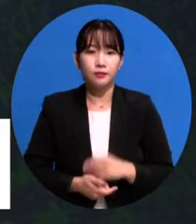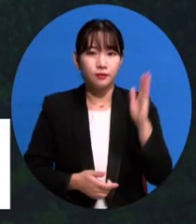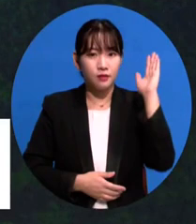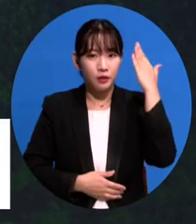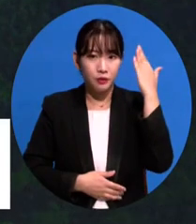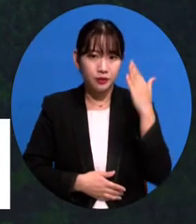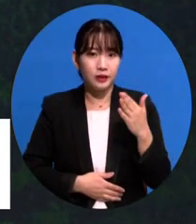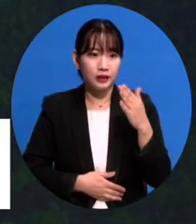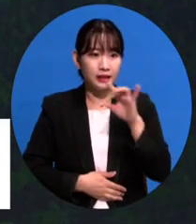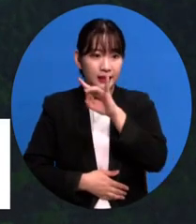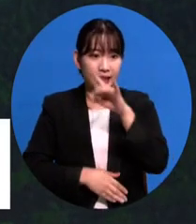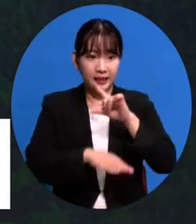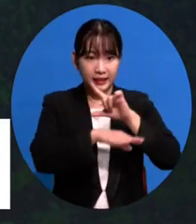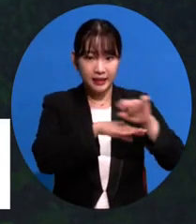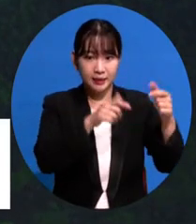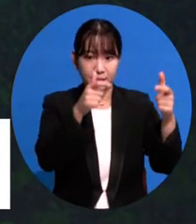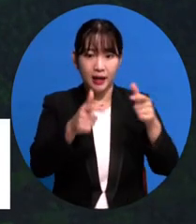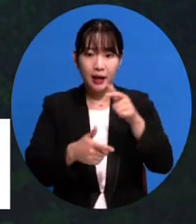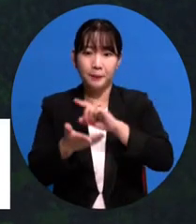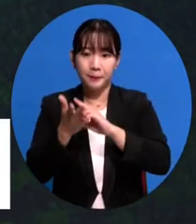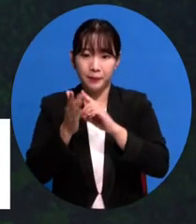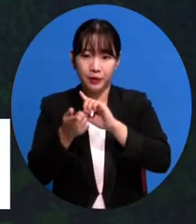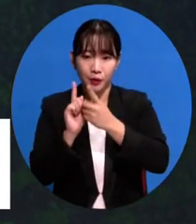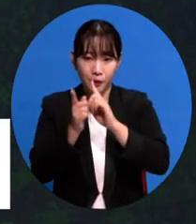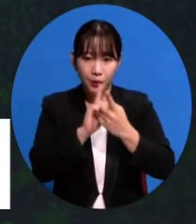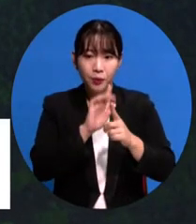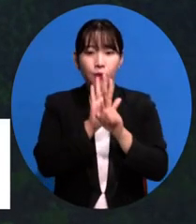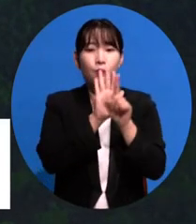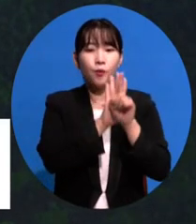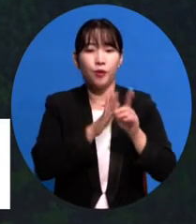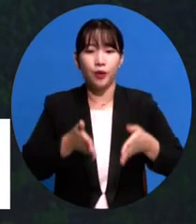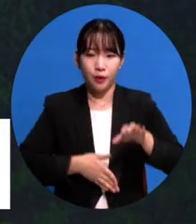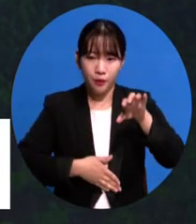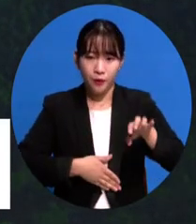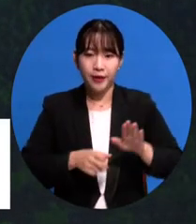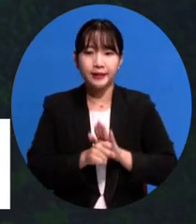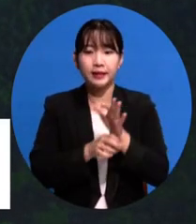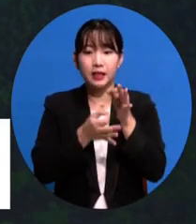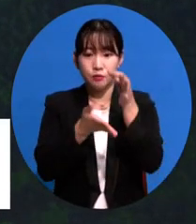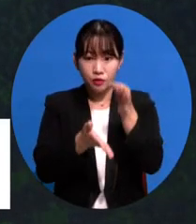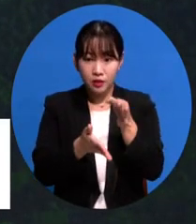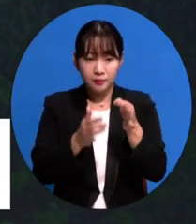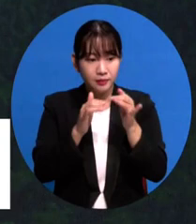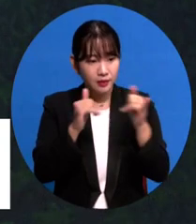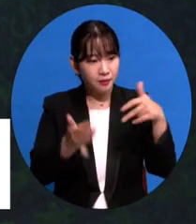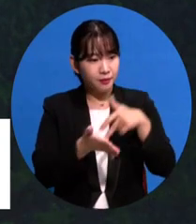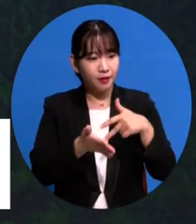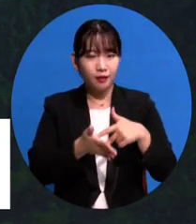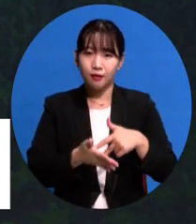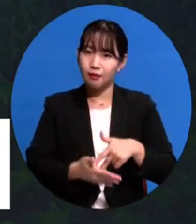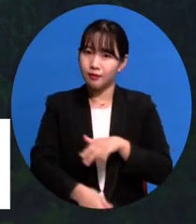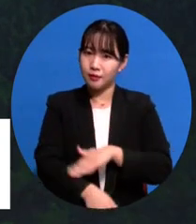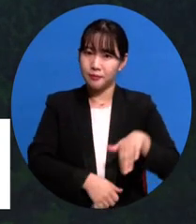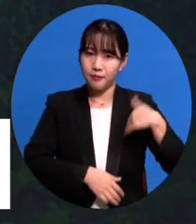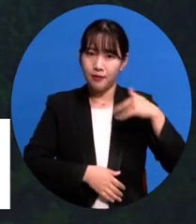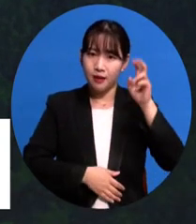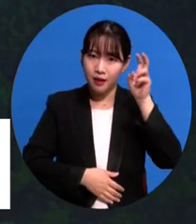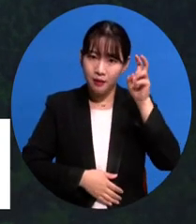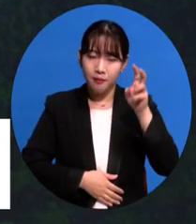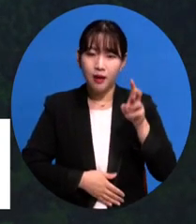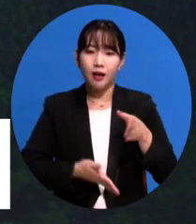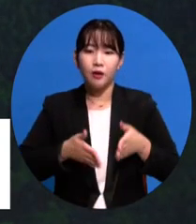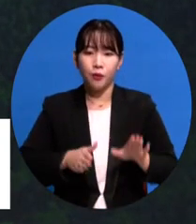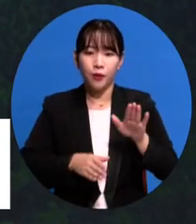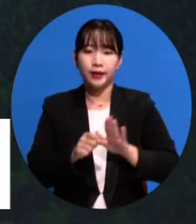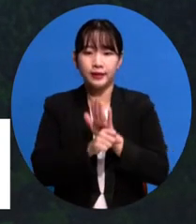요즘 각 자치단체마다 앞다퉈 홍보하는 고향사랑기부금이 아직 시민들에겐 낯선 용어인데요.